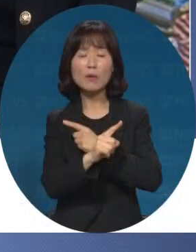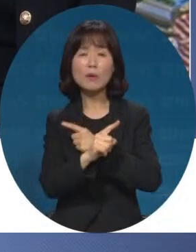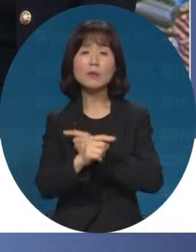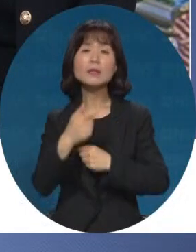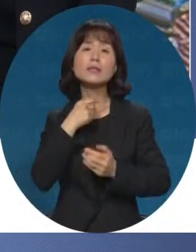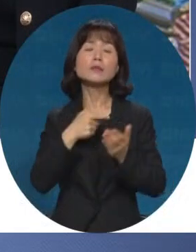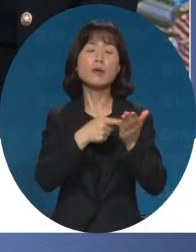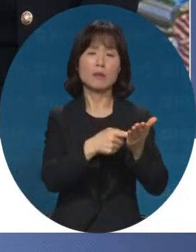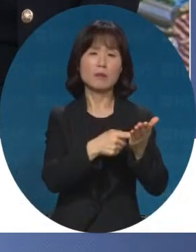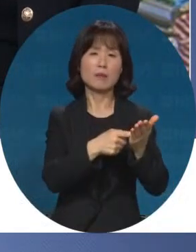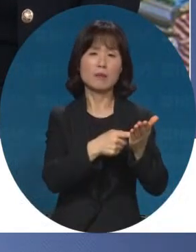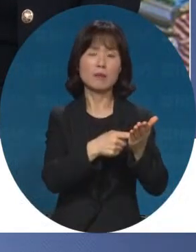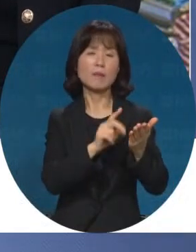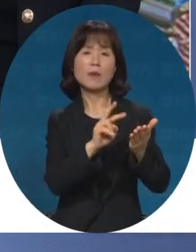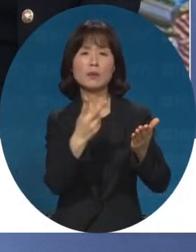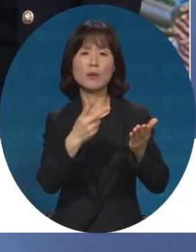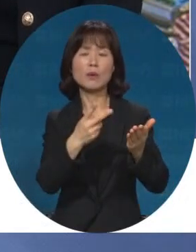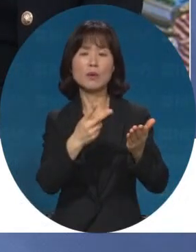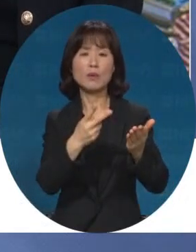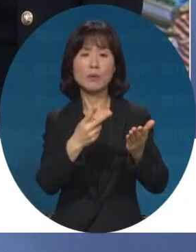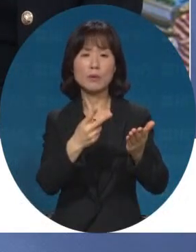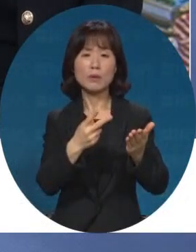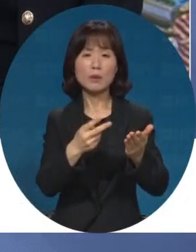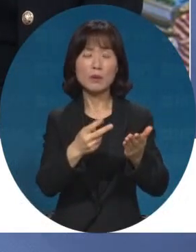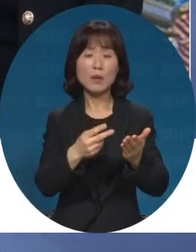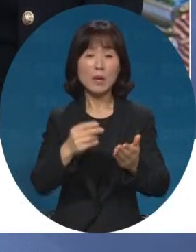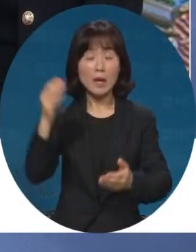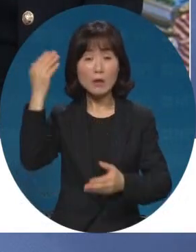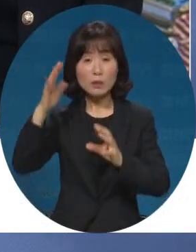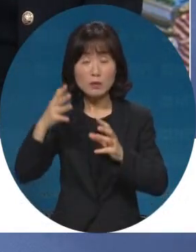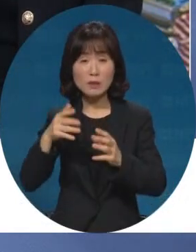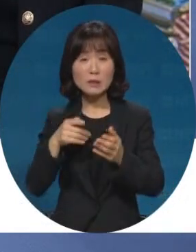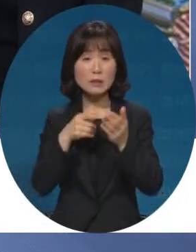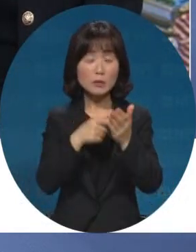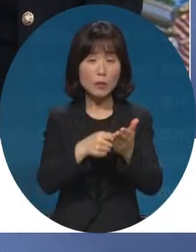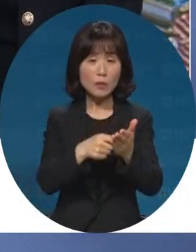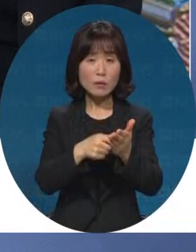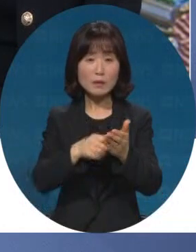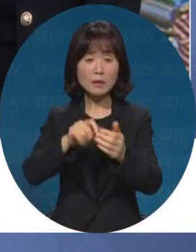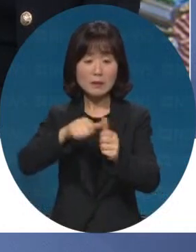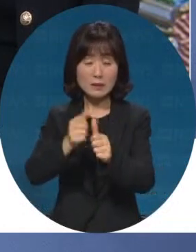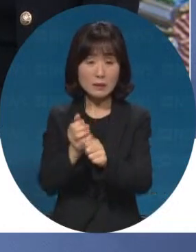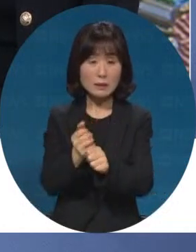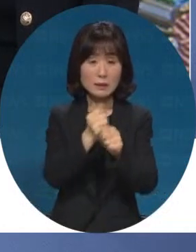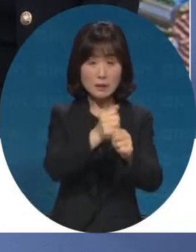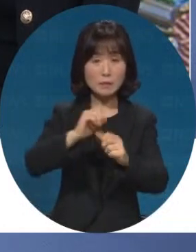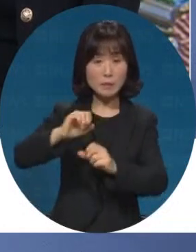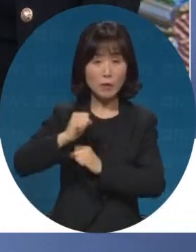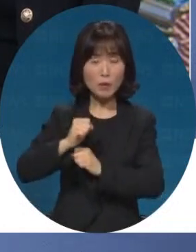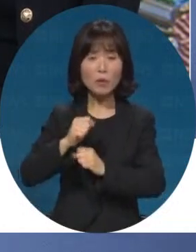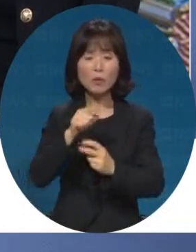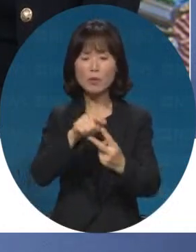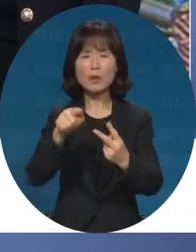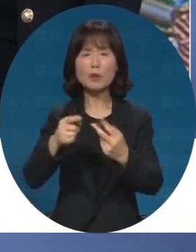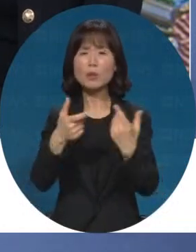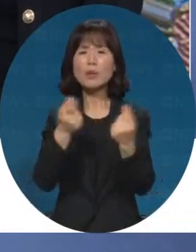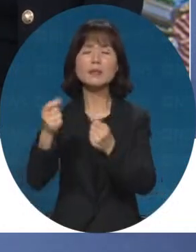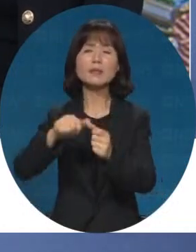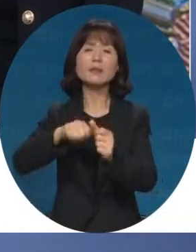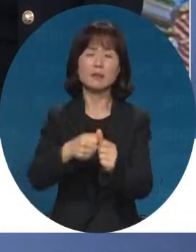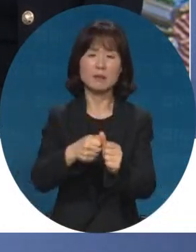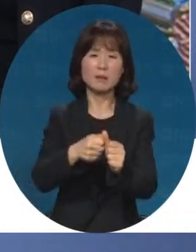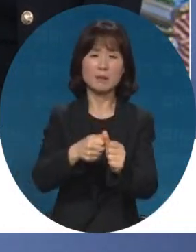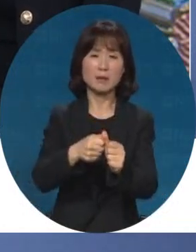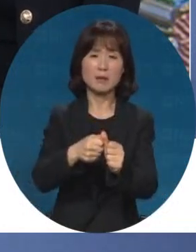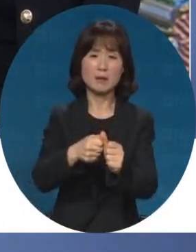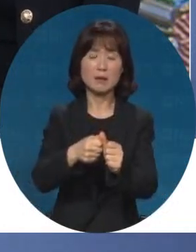문제가 될 수 있는데요 한국에서는 지원하고 징병을 모두 강제로 보고 있습니다 어 그냥